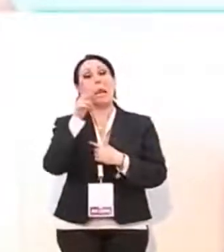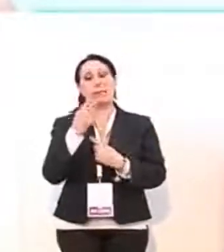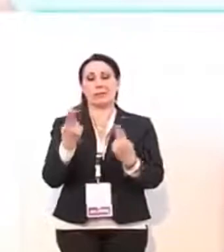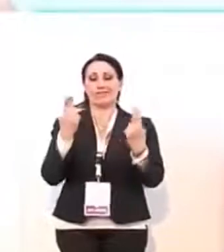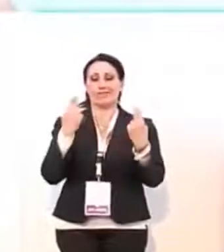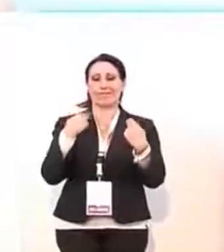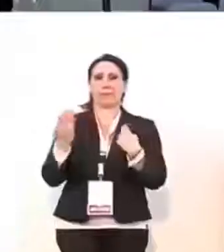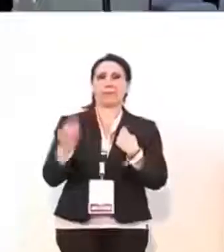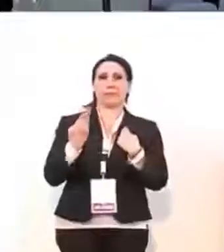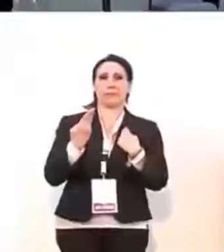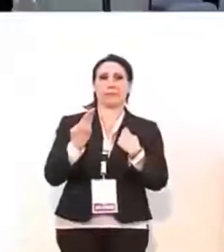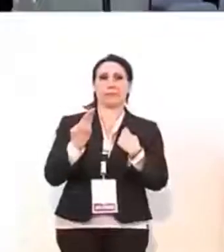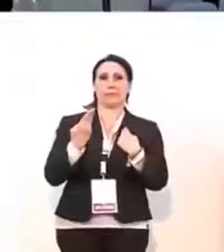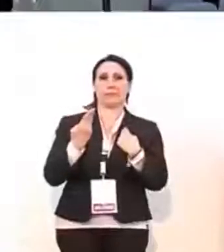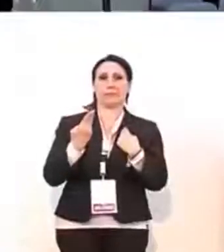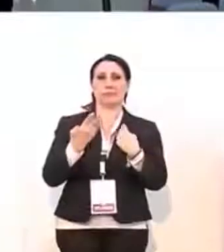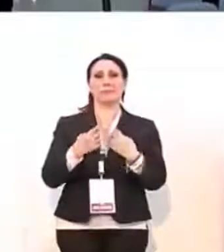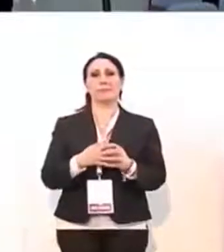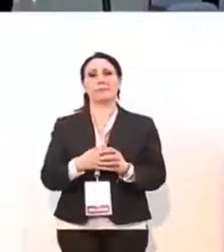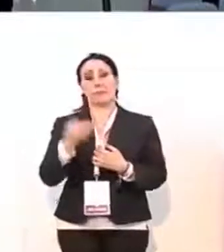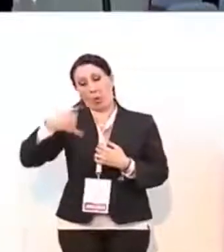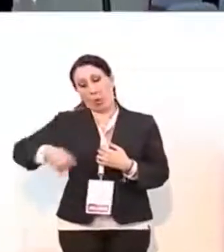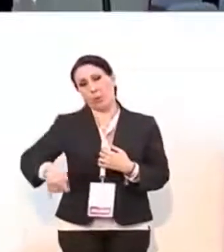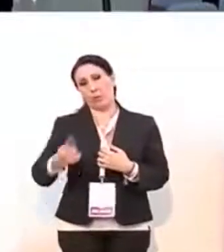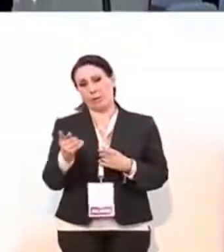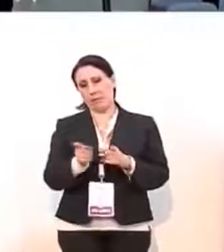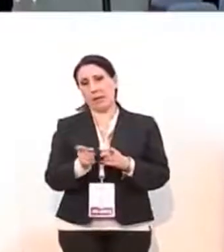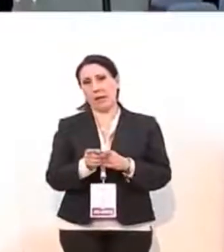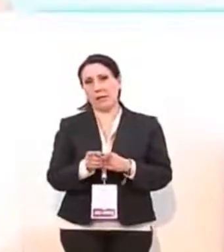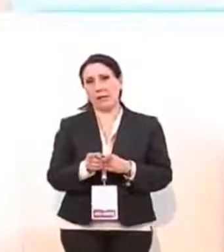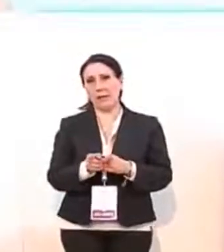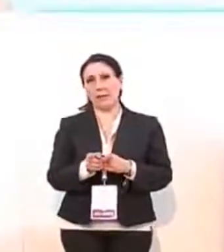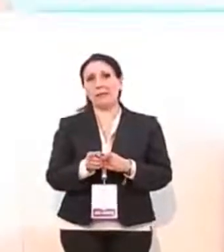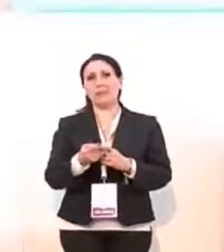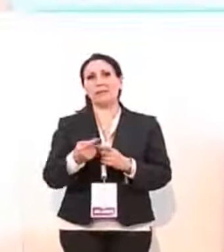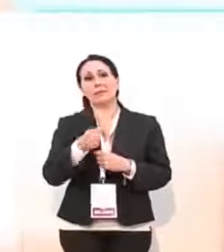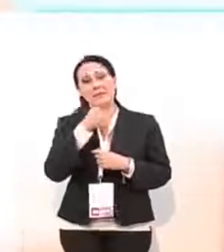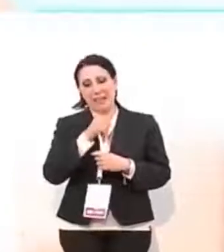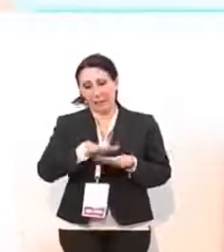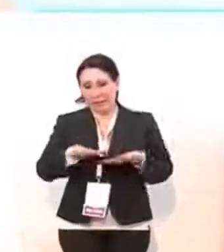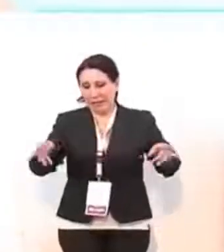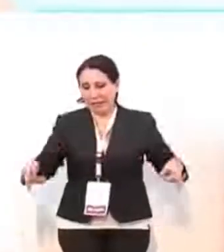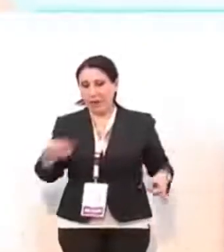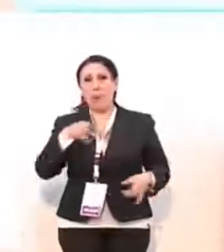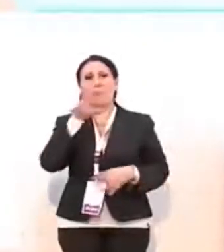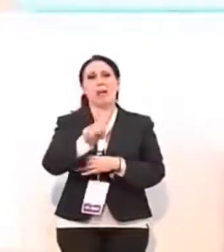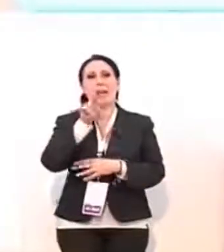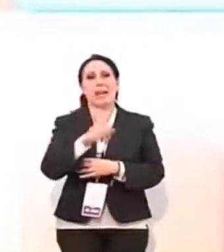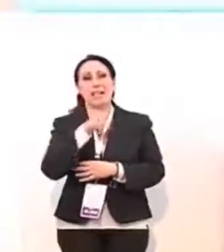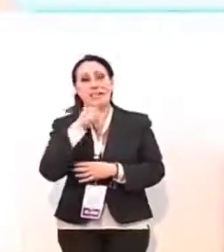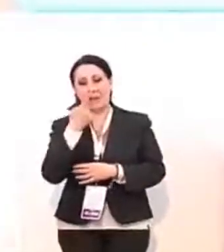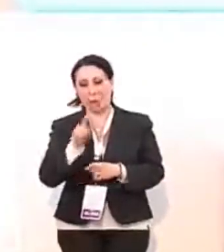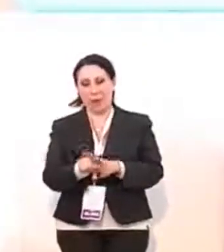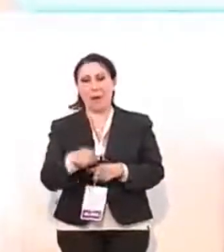sono le prime vittime di questo. E un'ultima cosa, giacché utilizziamo questa tribuna anche come pubblicità progresso, io la